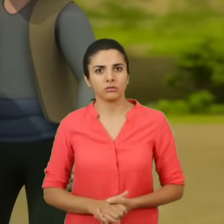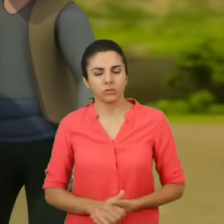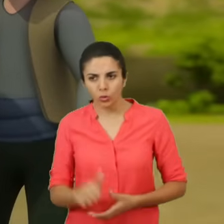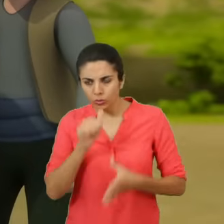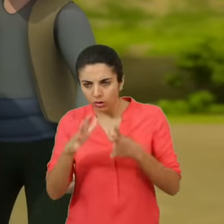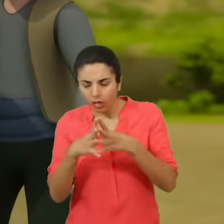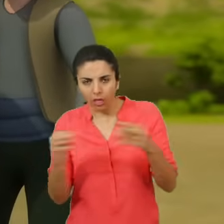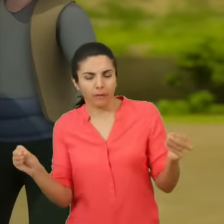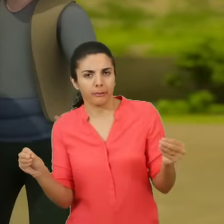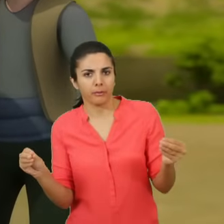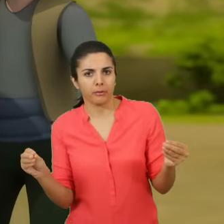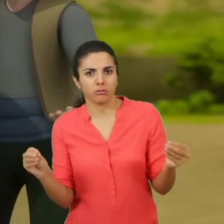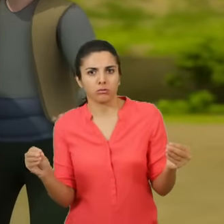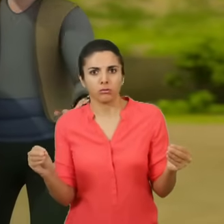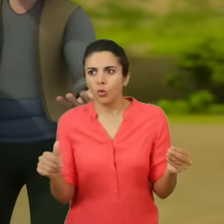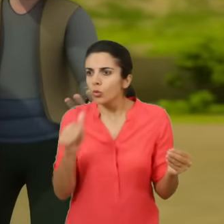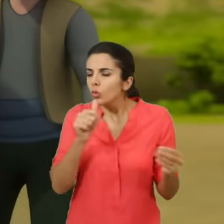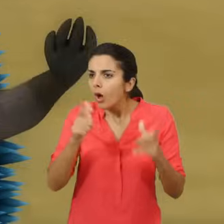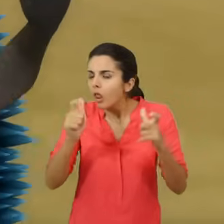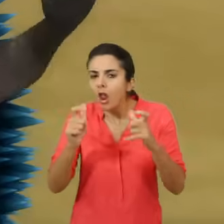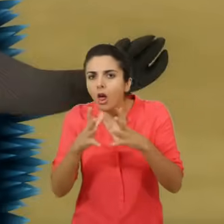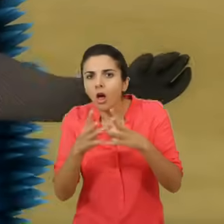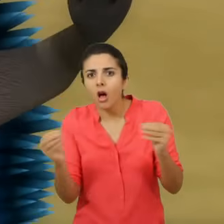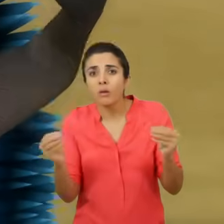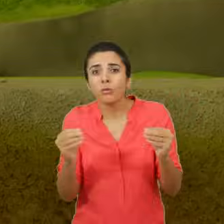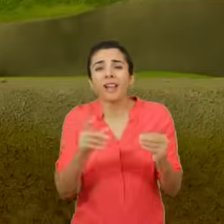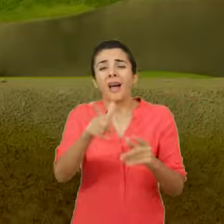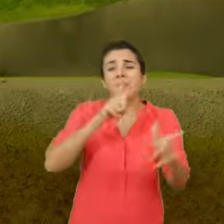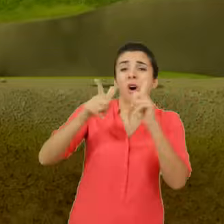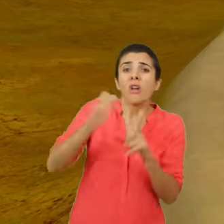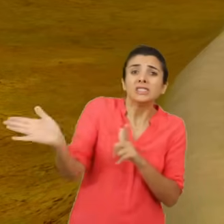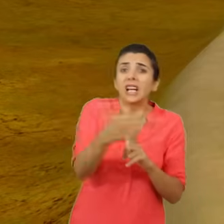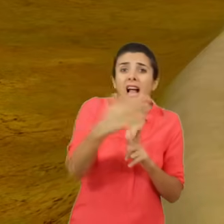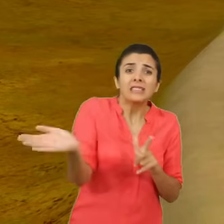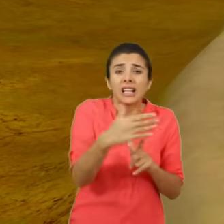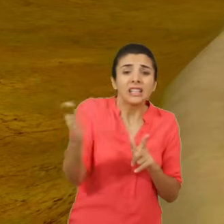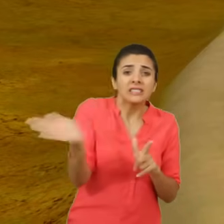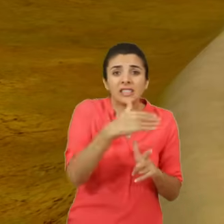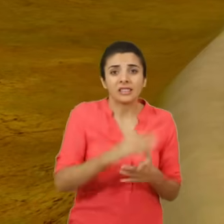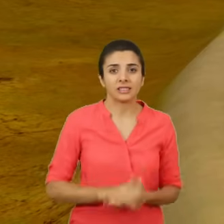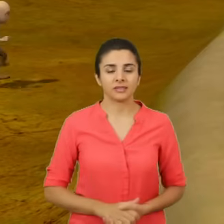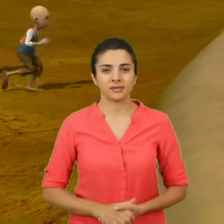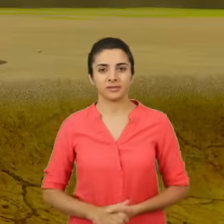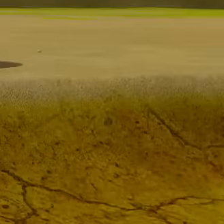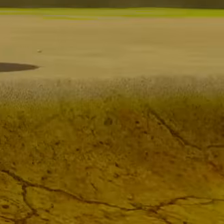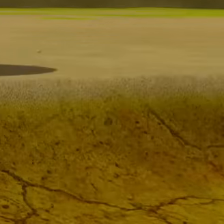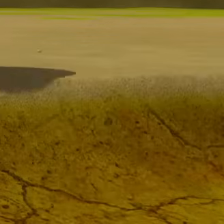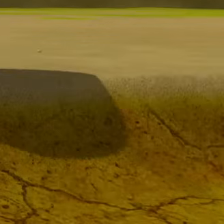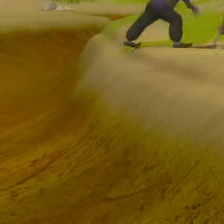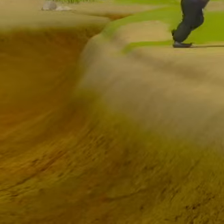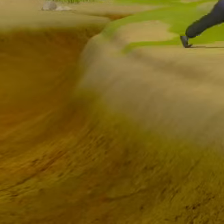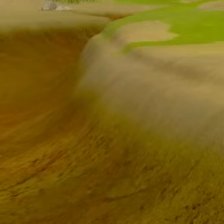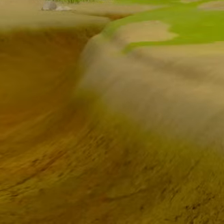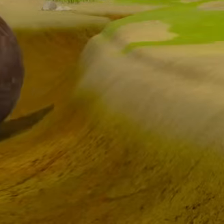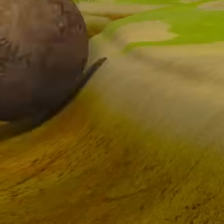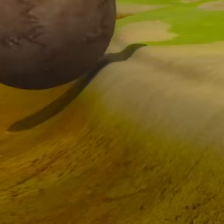Sular çekildi. O kadar su nereye gider? Kaçın. Boş çukura atlayıp karşıya geçtiler. Top da